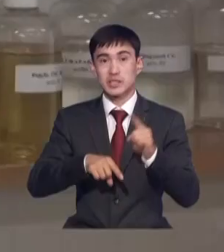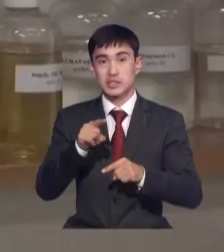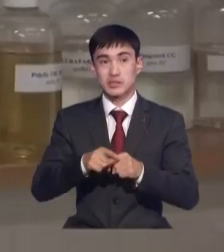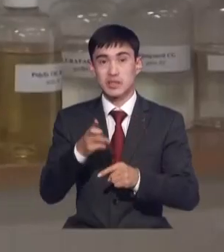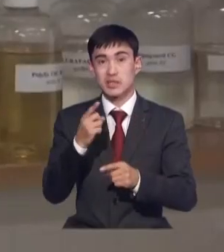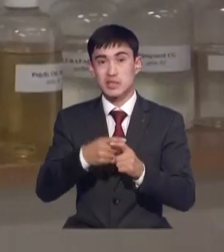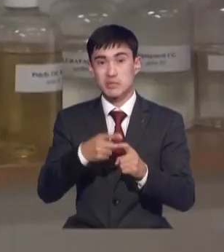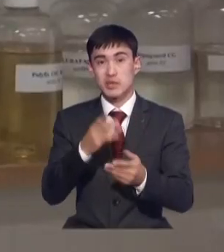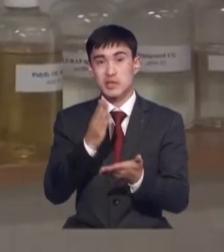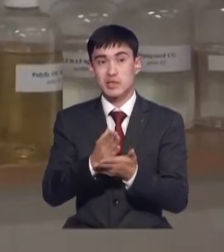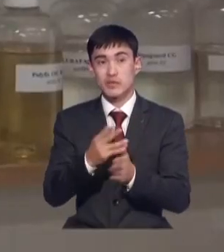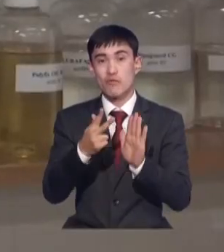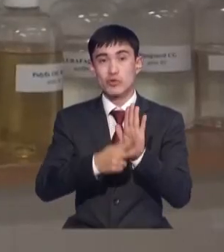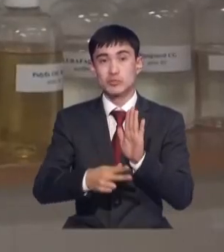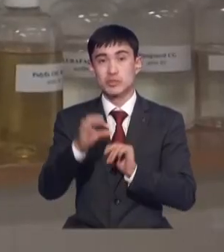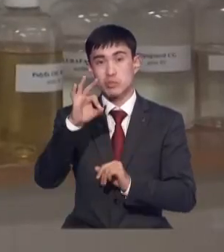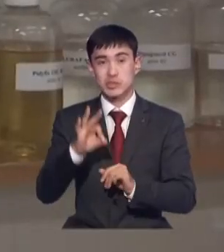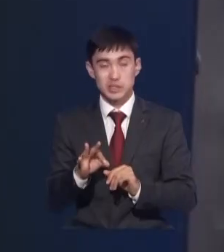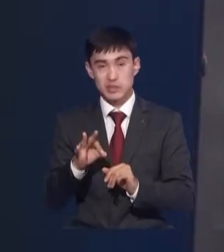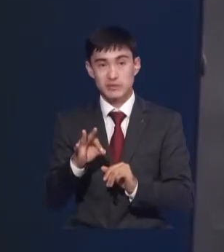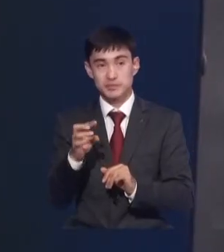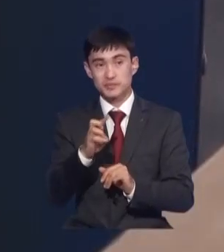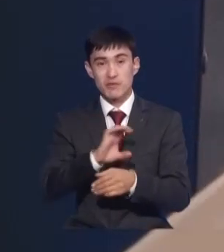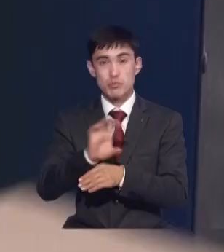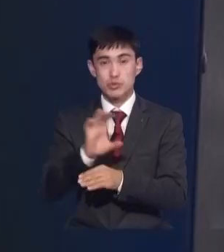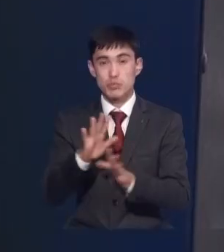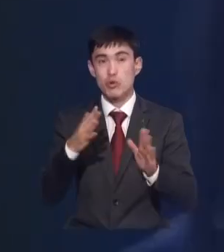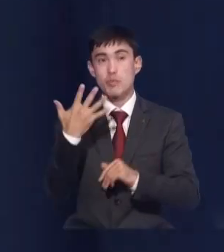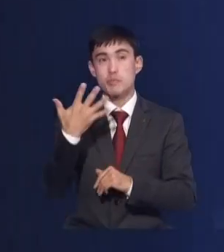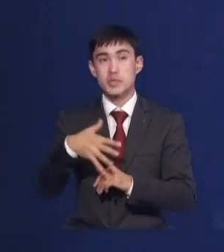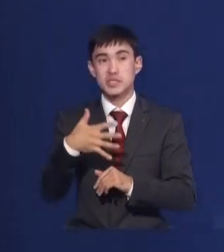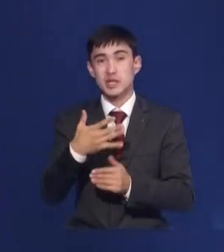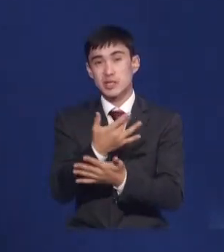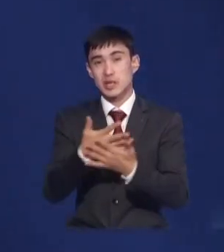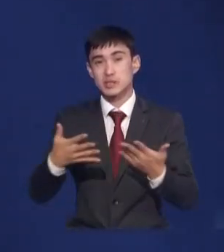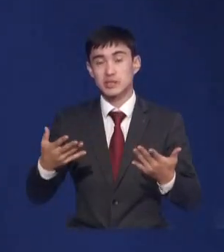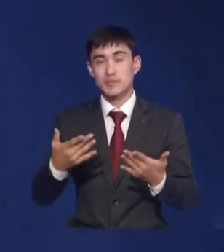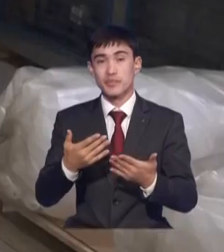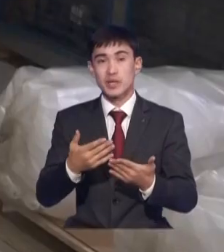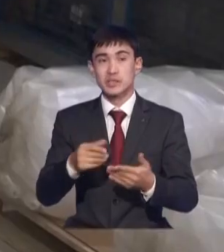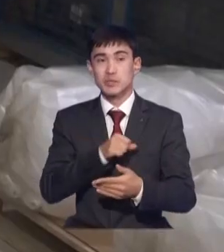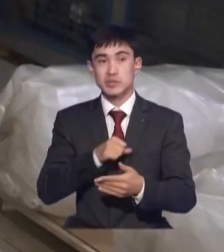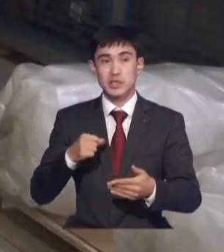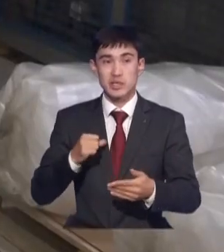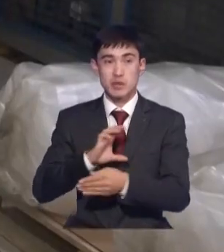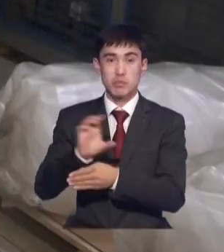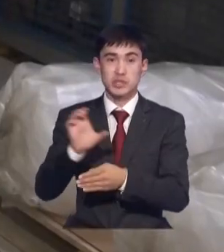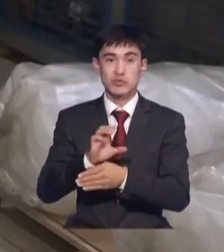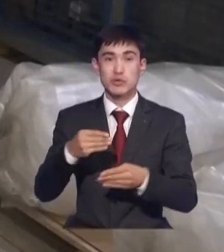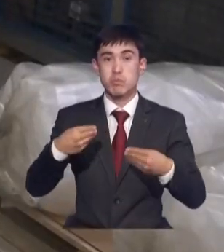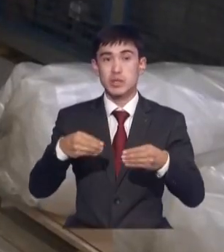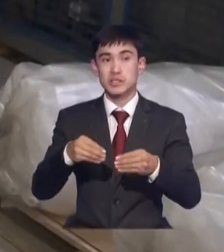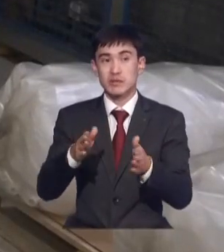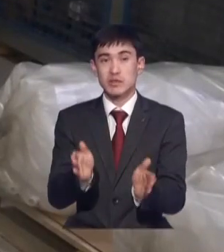бытовой химии составляет 80%. Выпускает более 50 видов продукции и самостоятельно производит